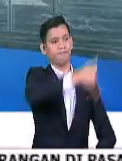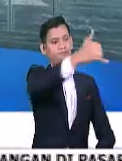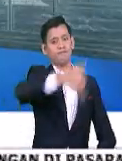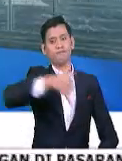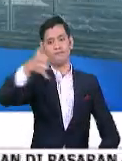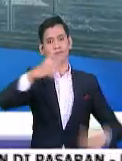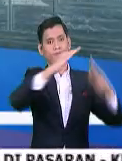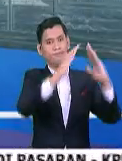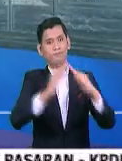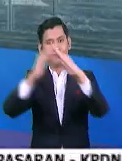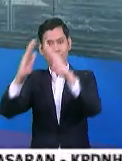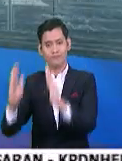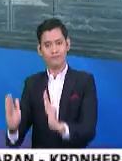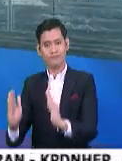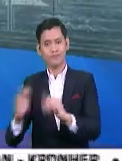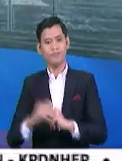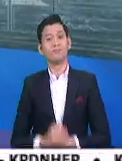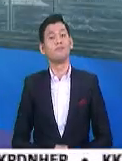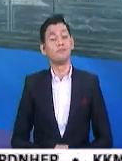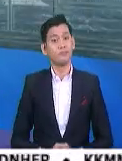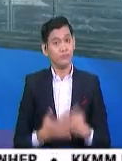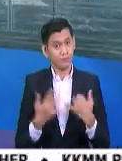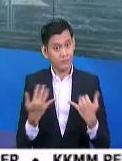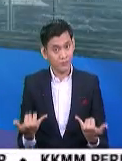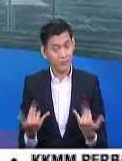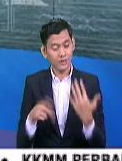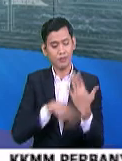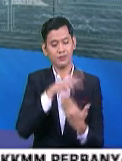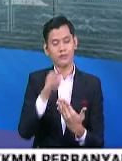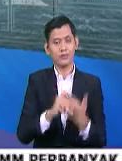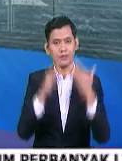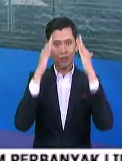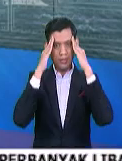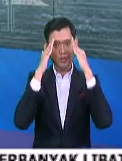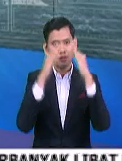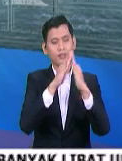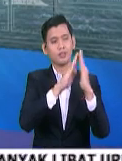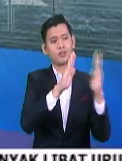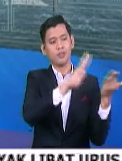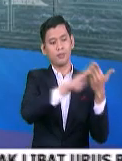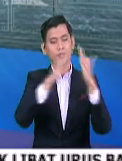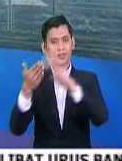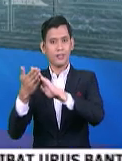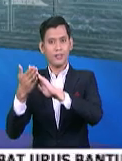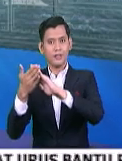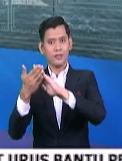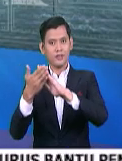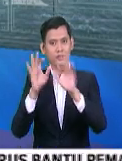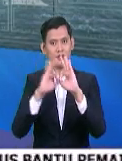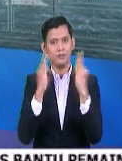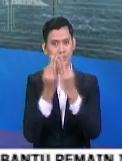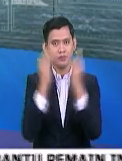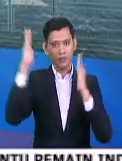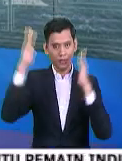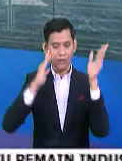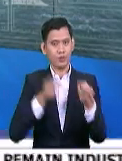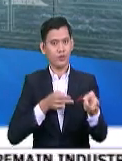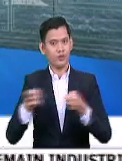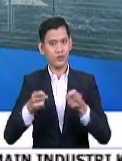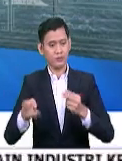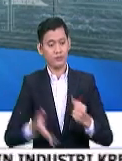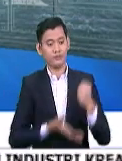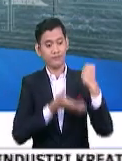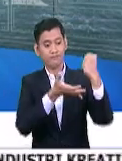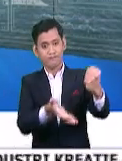rumah dan ini pula mengenai program prihatin community 2G Malaysia satu usaha untuk menyalurkan